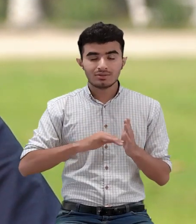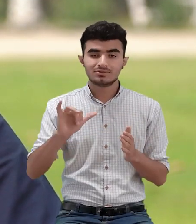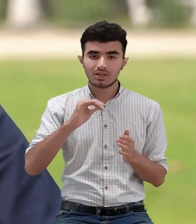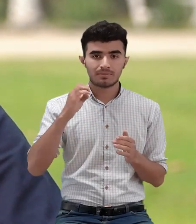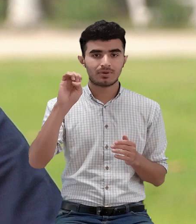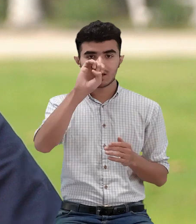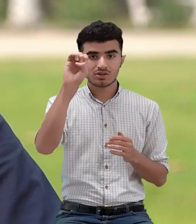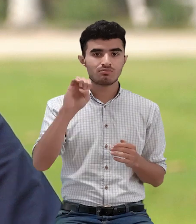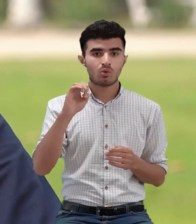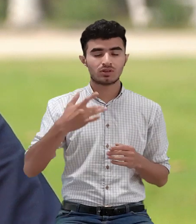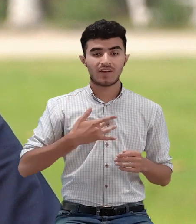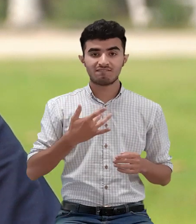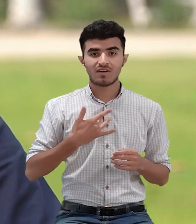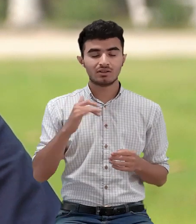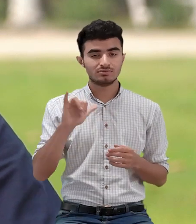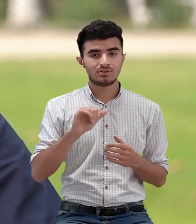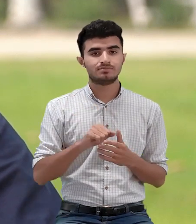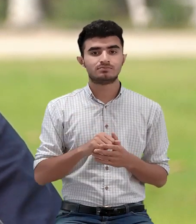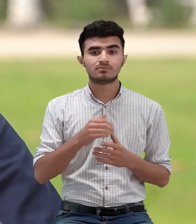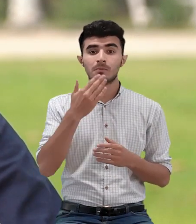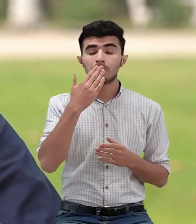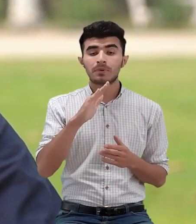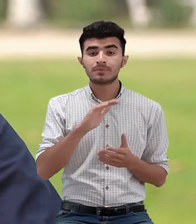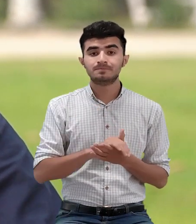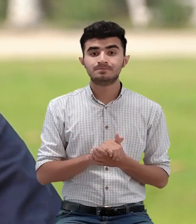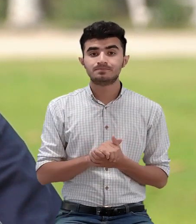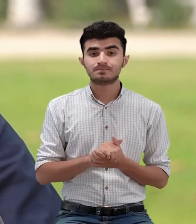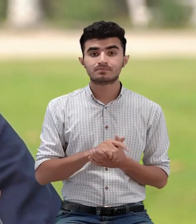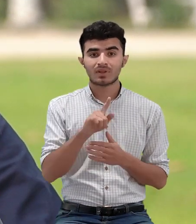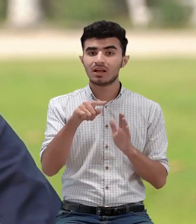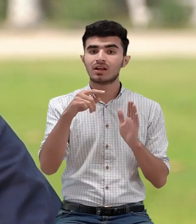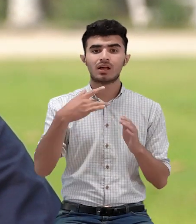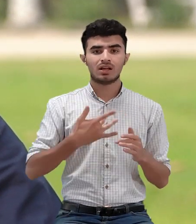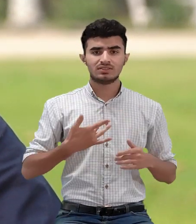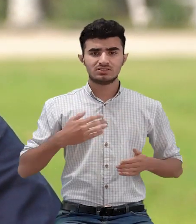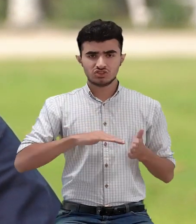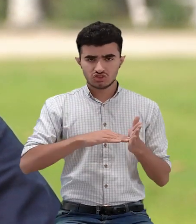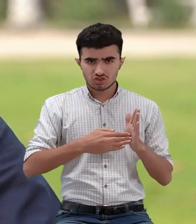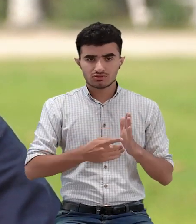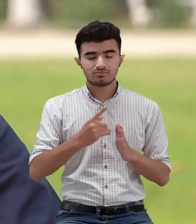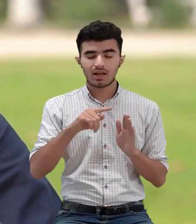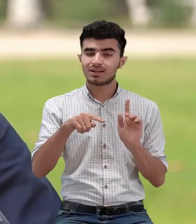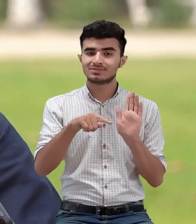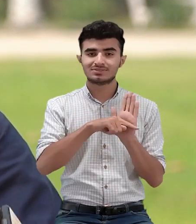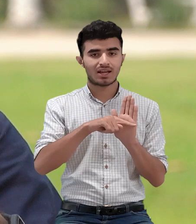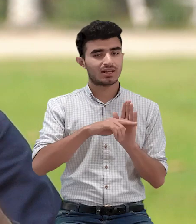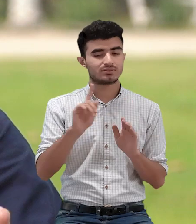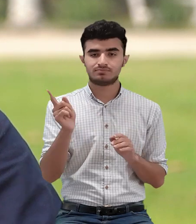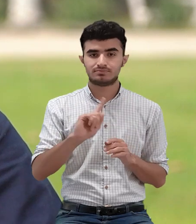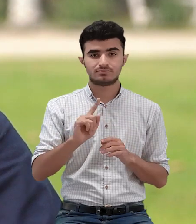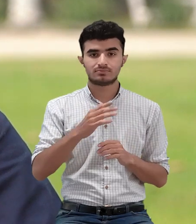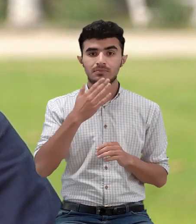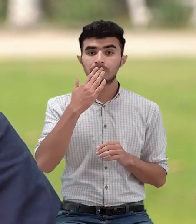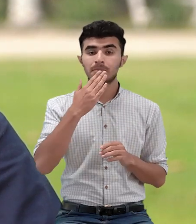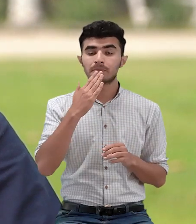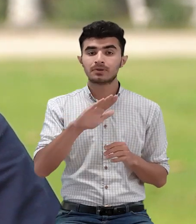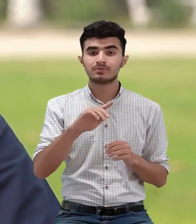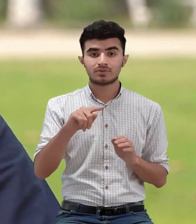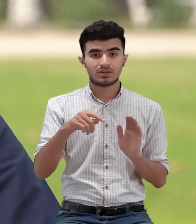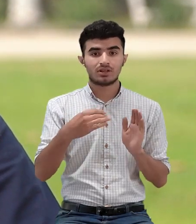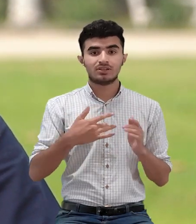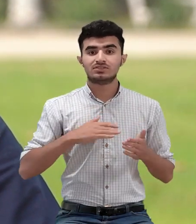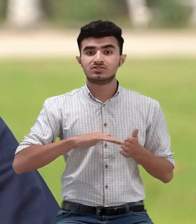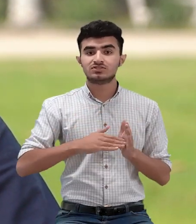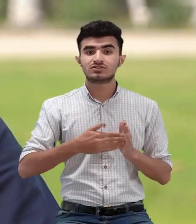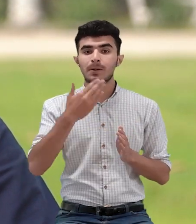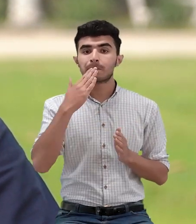हमारे अंदर अल्लाह ने रखा हुआ है। ये नेगेटिव चीज़ नहीं है, बल्कि न्यूट्रल है। हसद